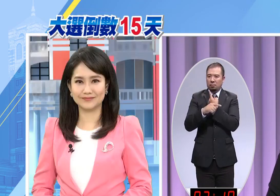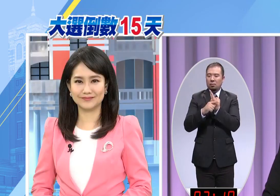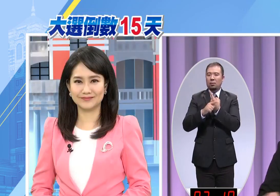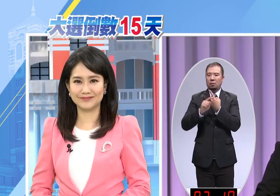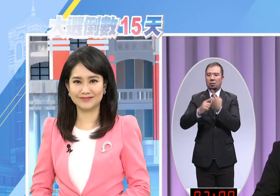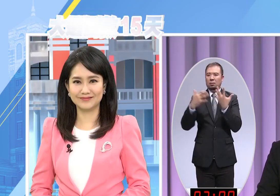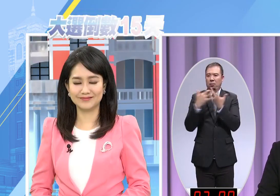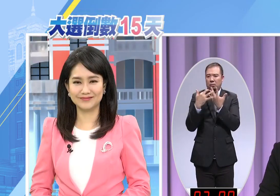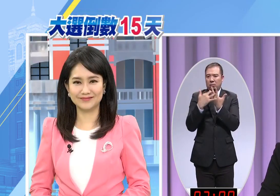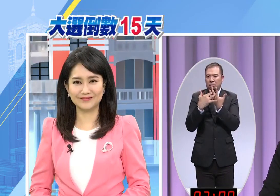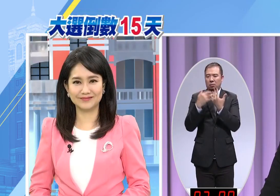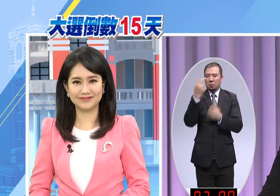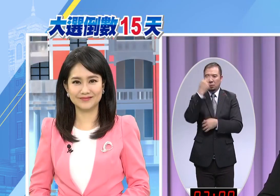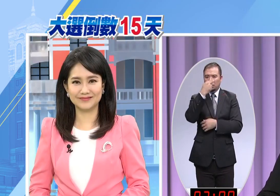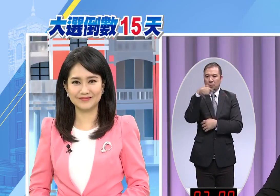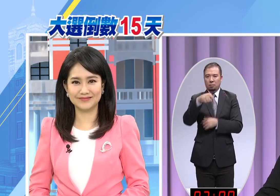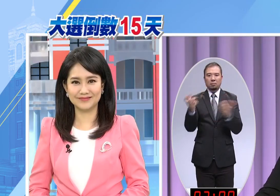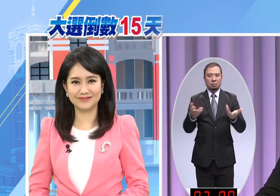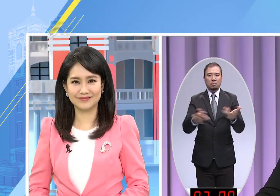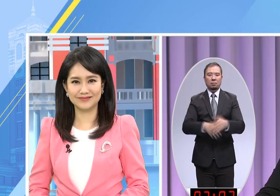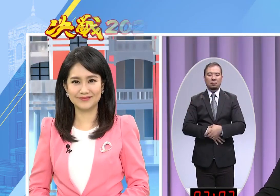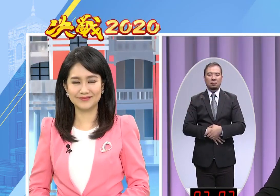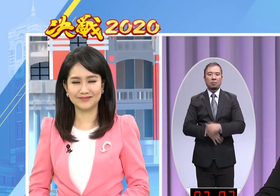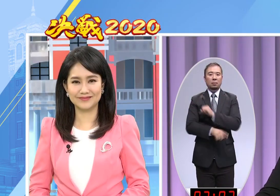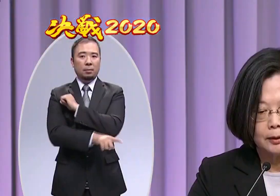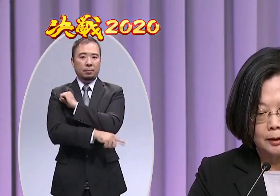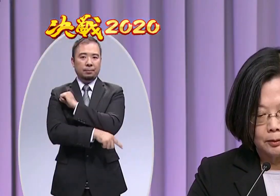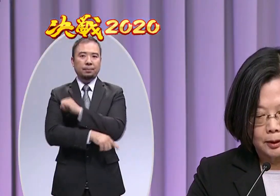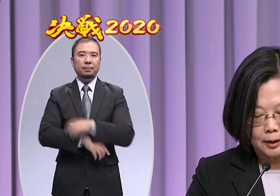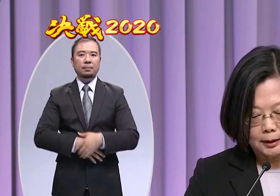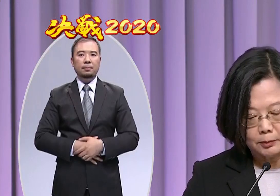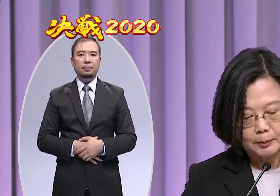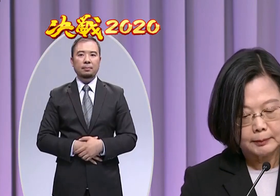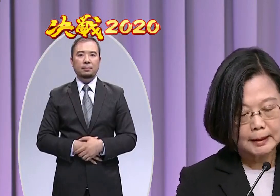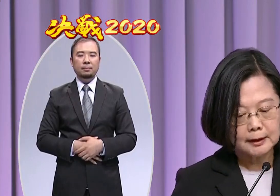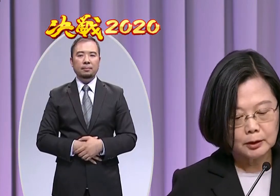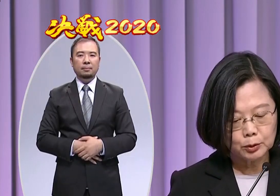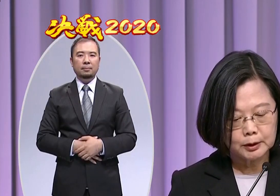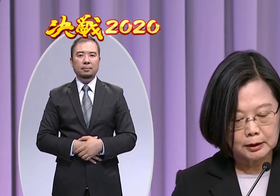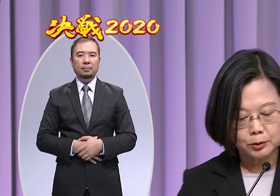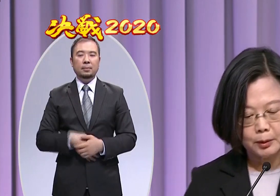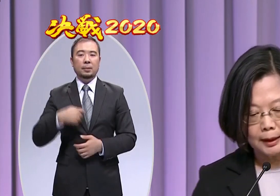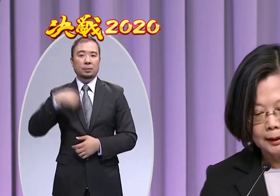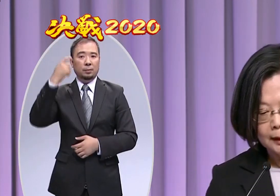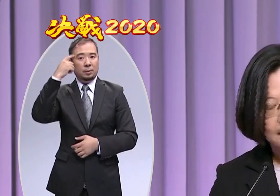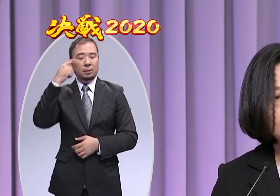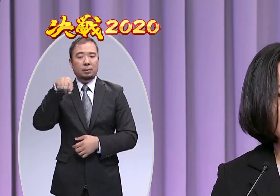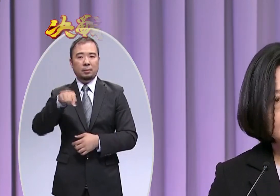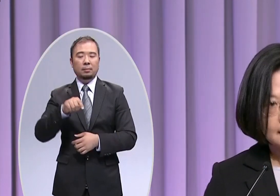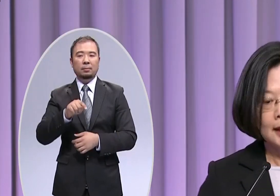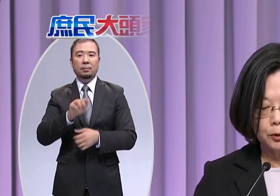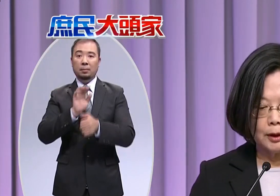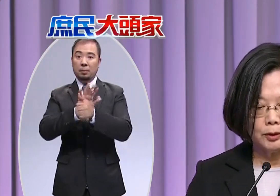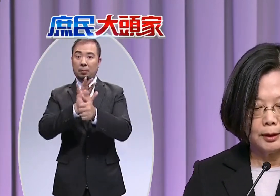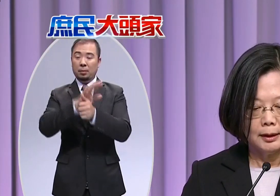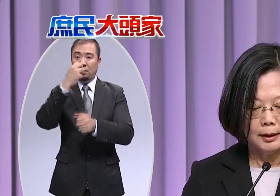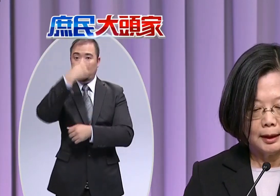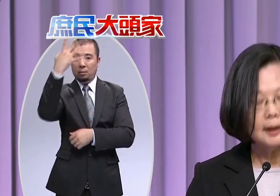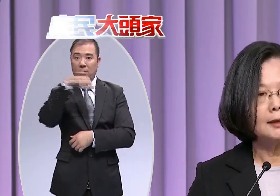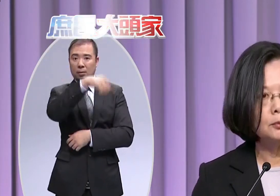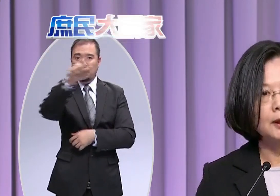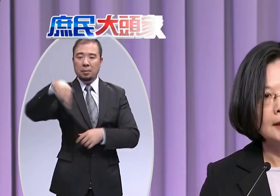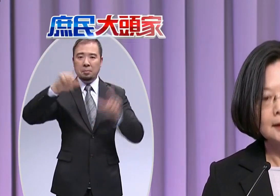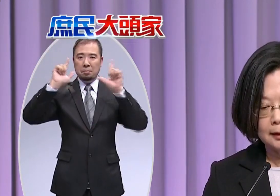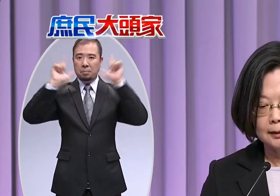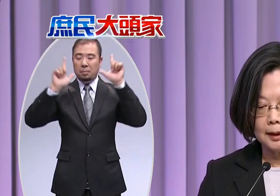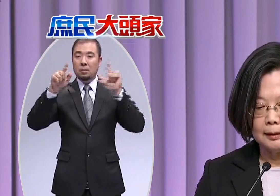透最大的危机。那么最后呢，我想为替我们年轻人说几句话。那这场选举